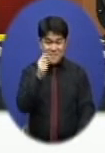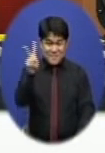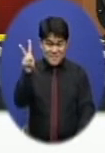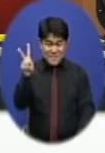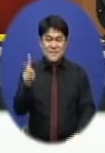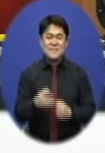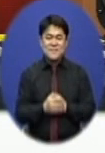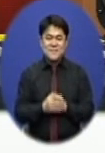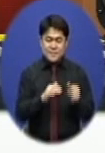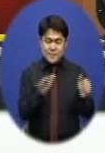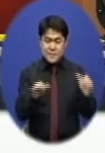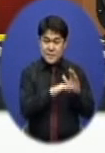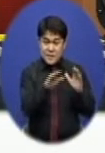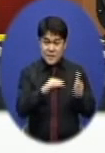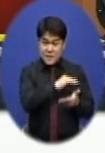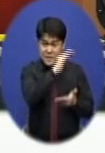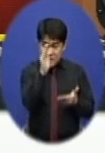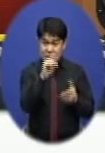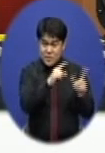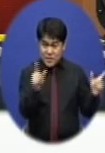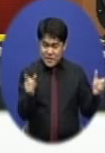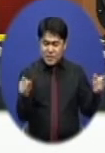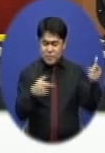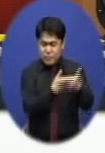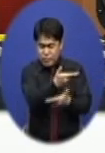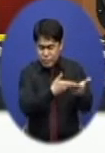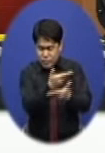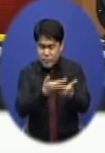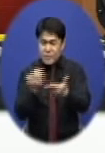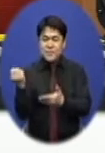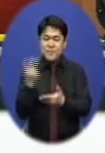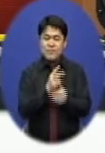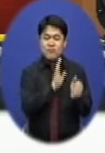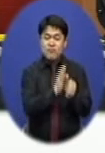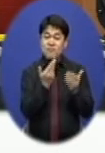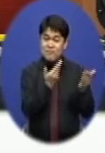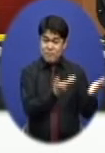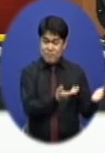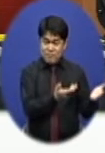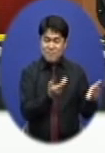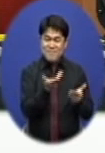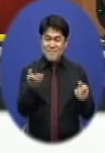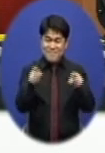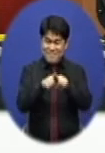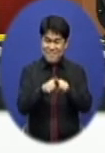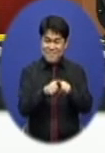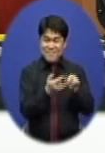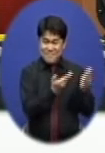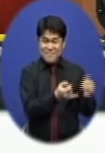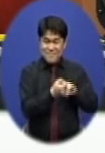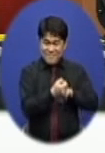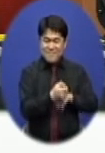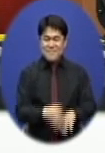복지TV는 많은 소유된 가정의 이야기를 함께 나누고 또 그리고 도움의 손길을 여러분과 함께 나누고